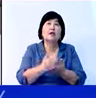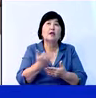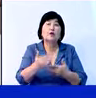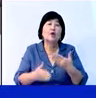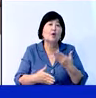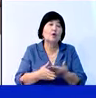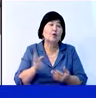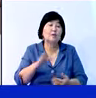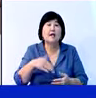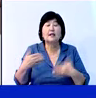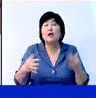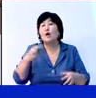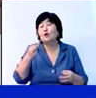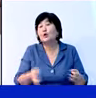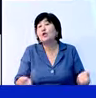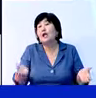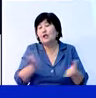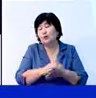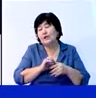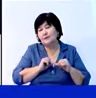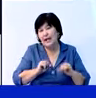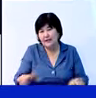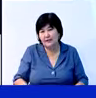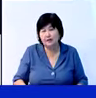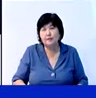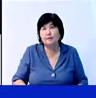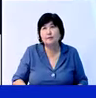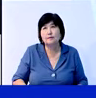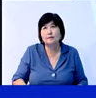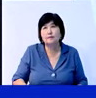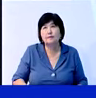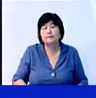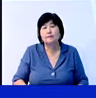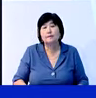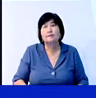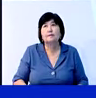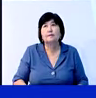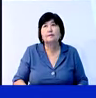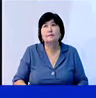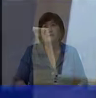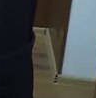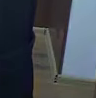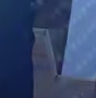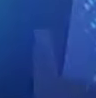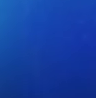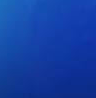көмегіне жүгінген тараптар сотта татуласып тарасты. Асқар Тәжиев, Алмат Меңдібаев, Досхан Сәтбай, Қызылорда телеарнасы.